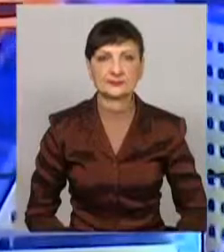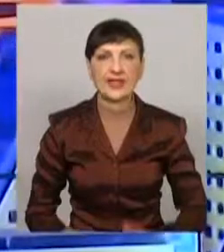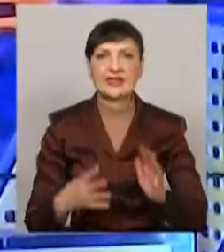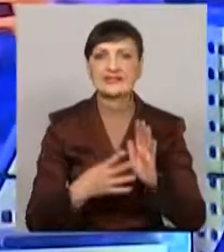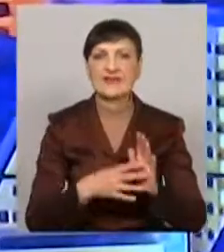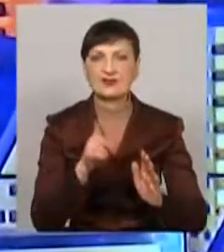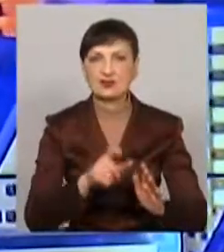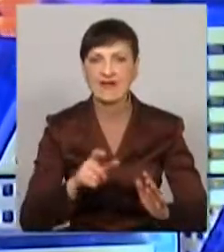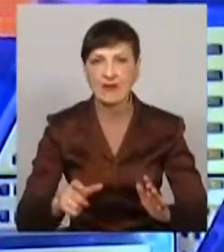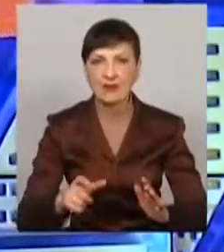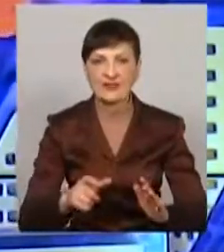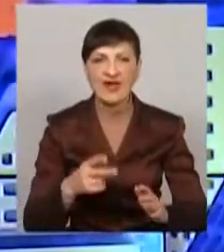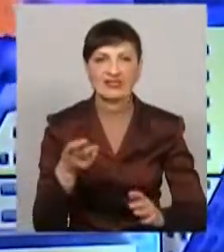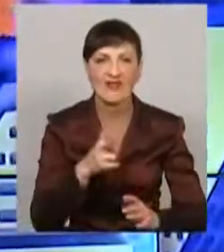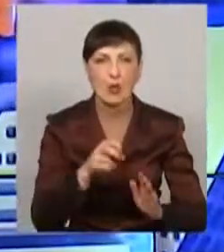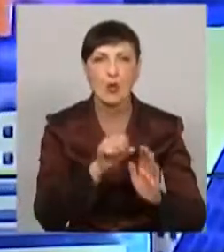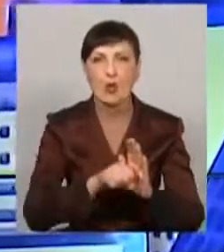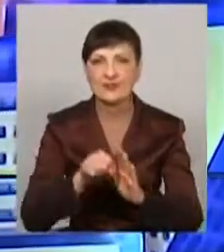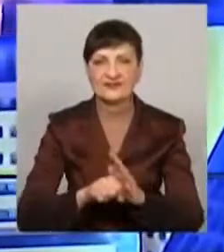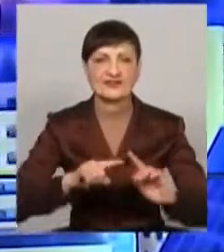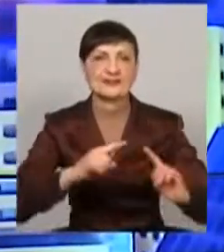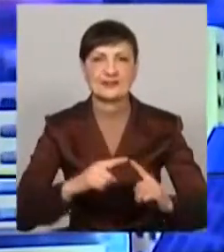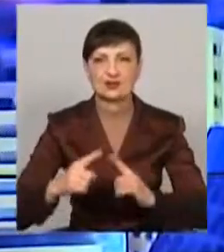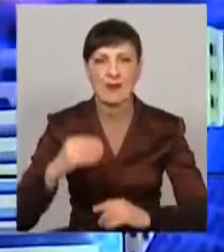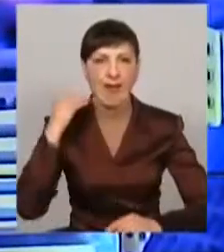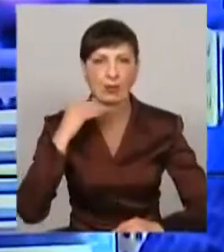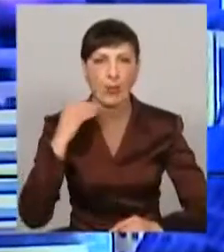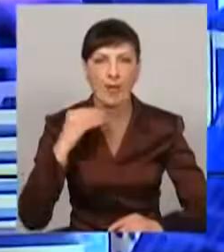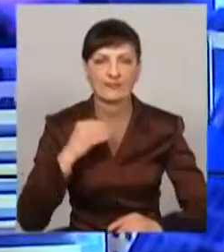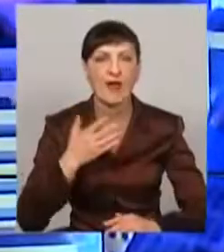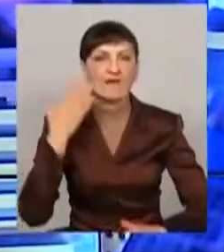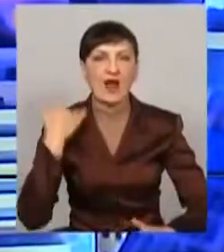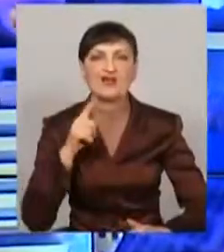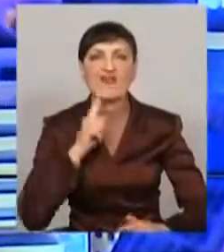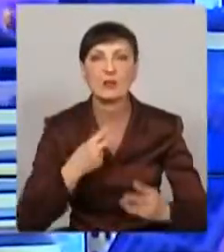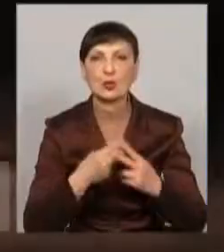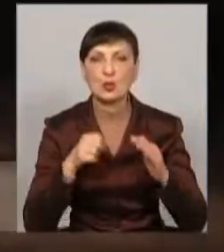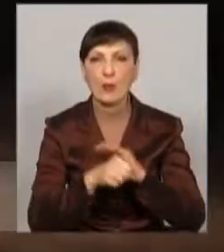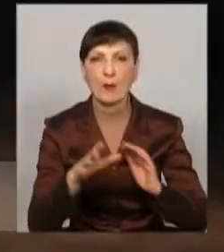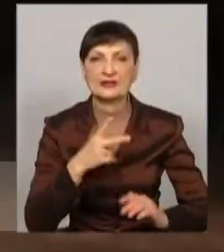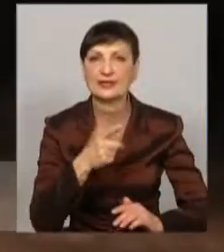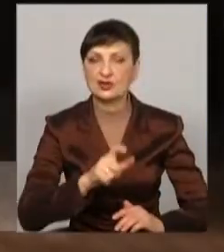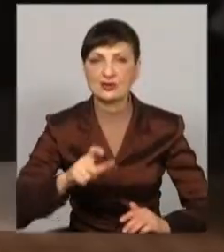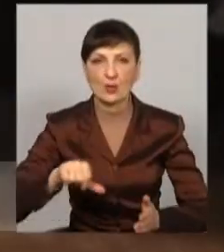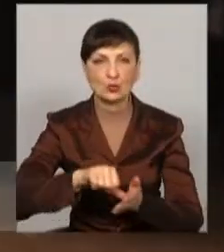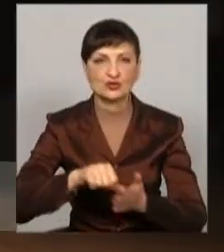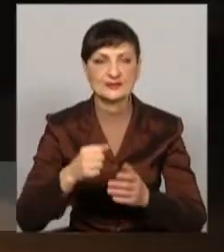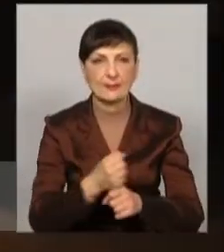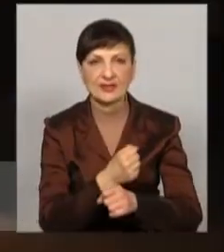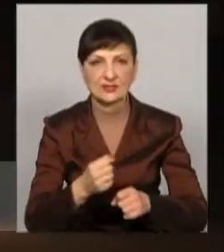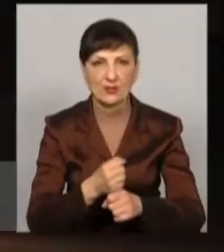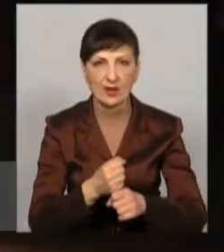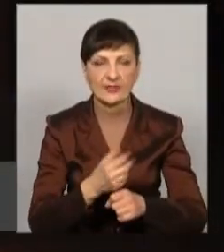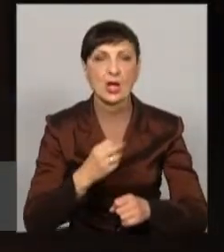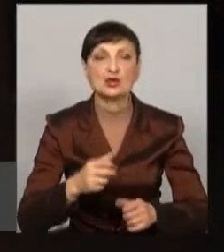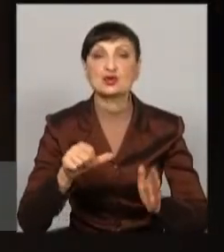9 подозреваемых в двойном убийстве задержали в Актобе. Ранее в изолятор временного содержания доставили 3 участников потасовки.